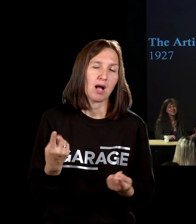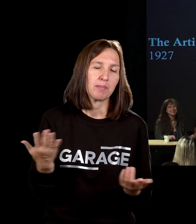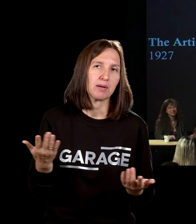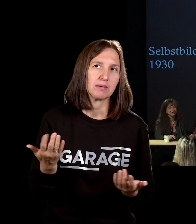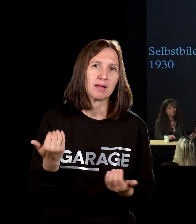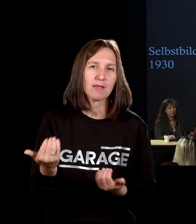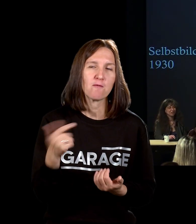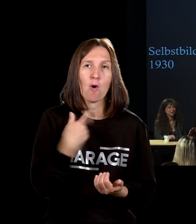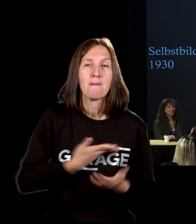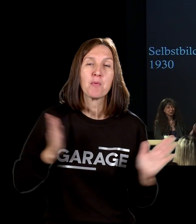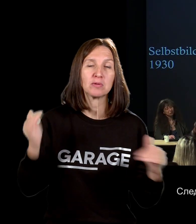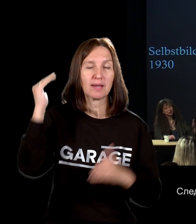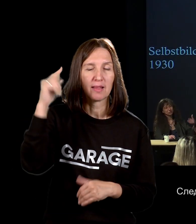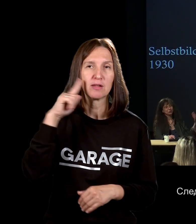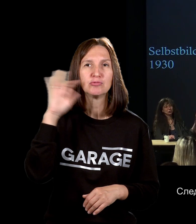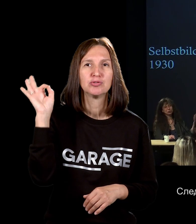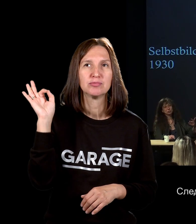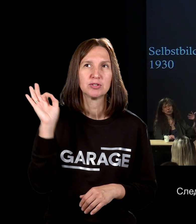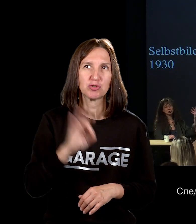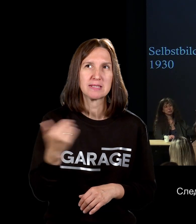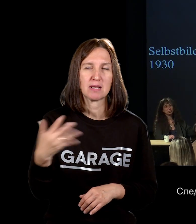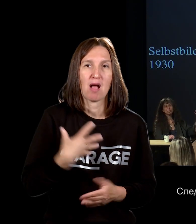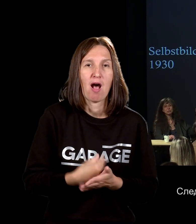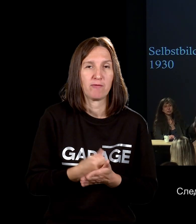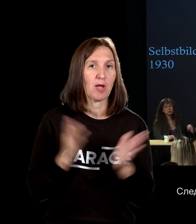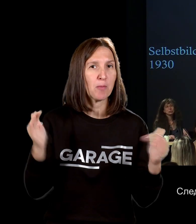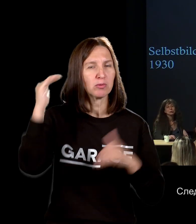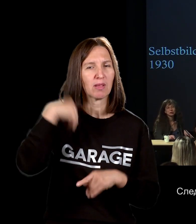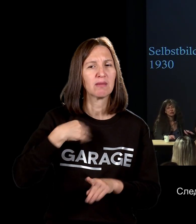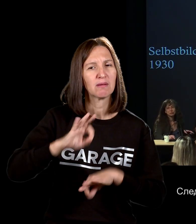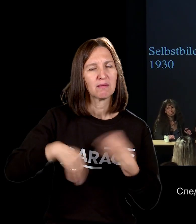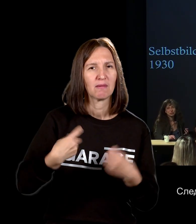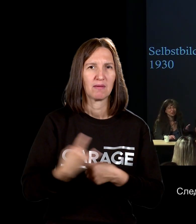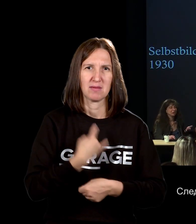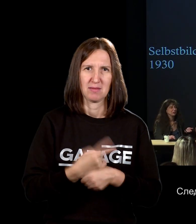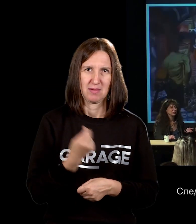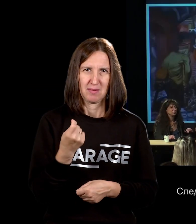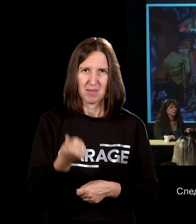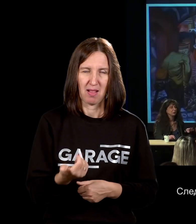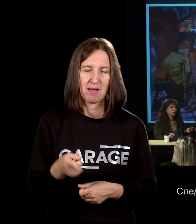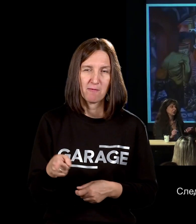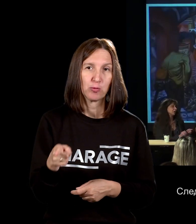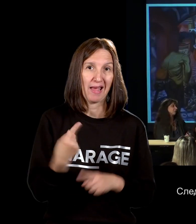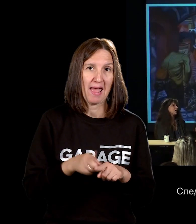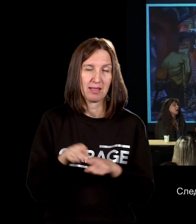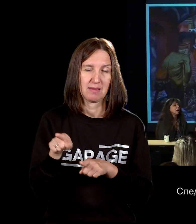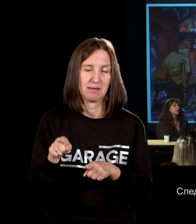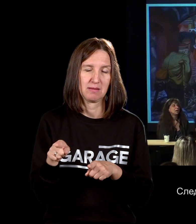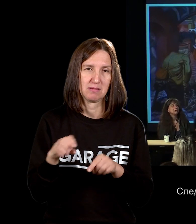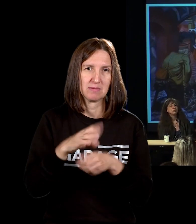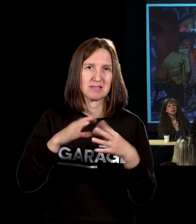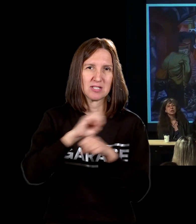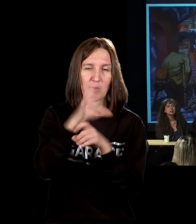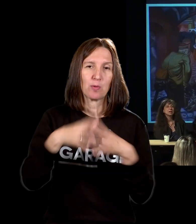самый гротескный его автопортрет. Ну и там следующий такой уже абсолютно святой Христофор, то есть вся эта иконография возвращается.